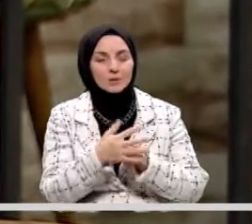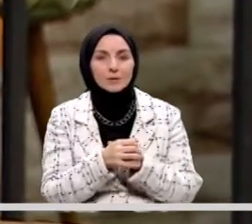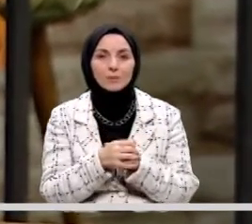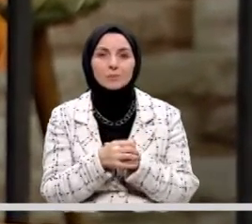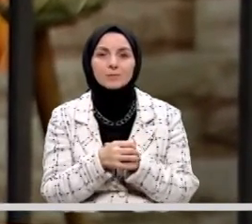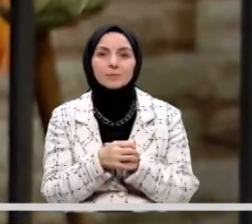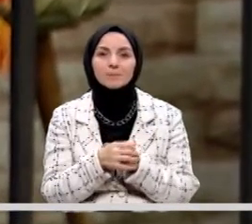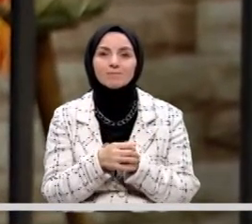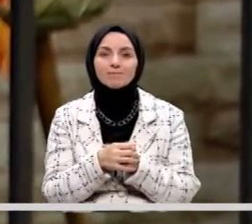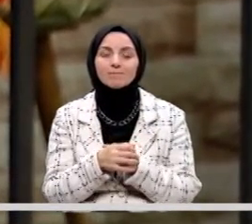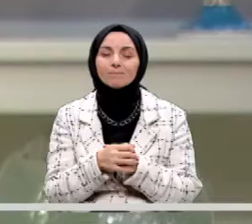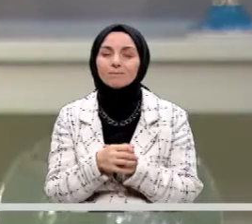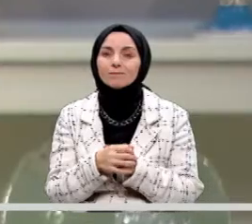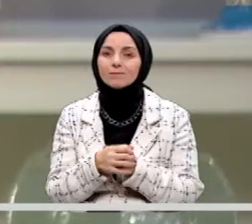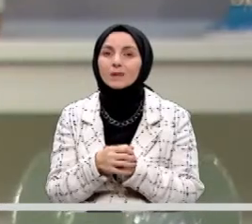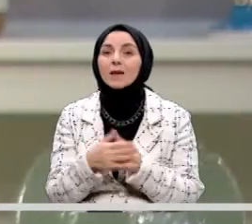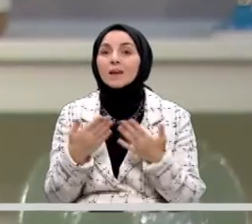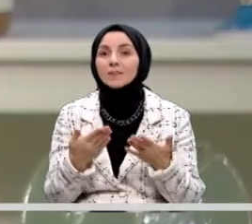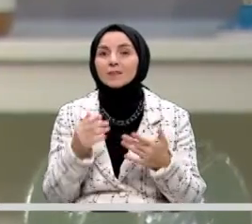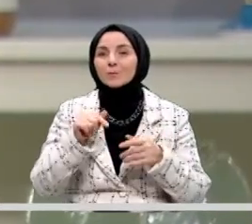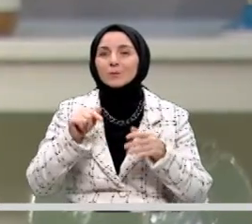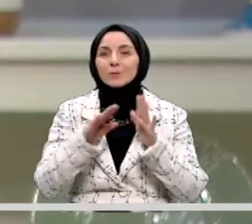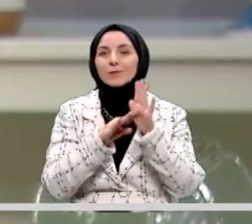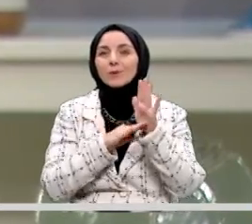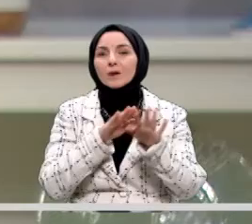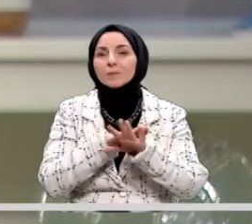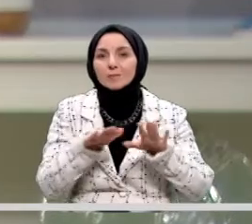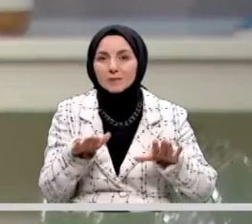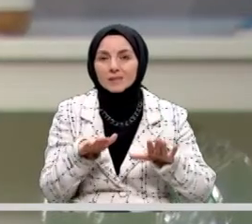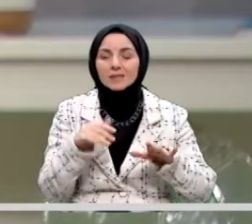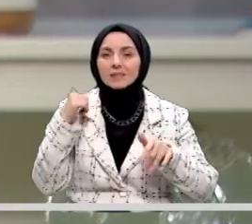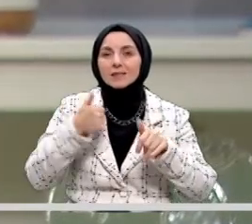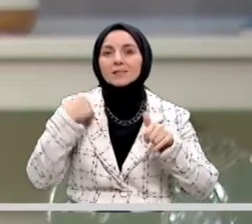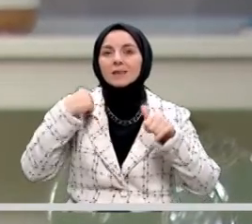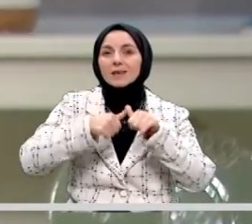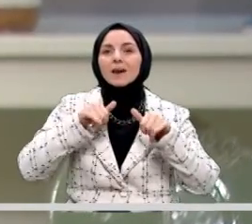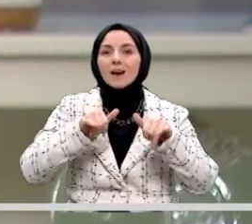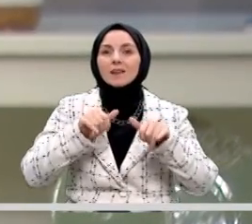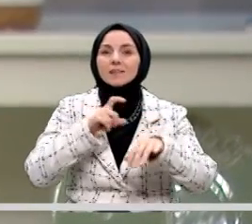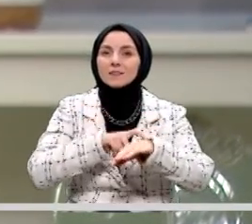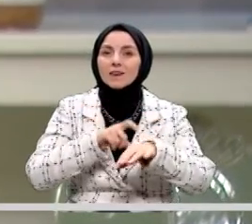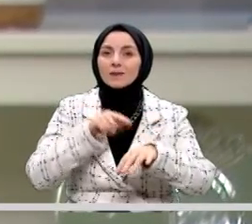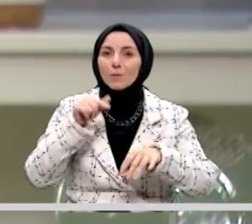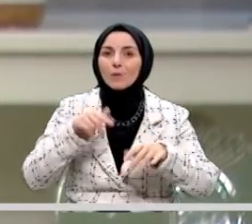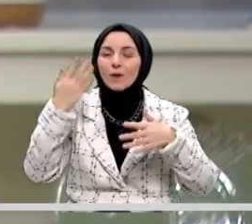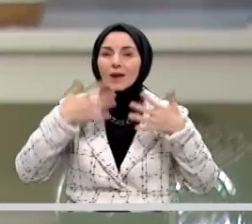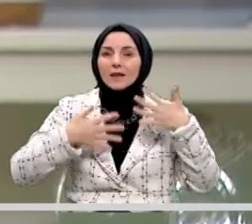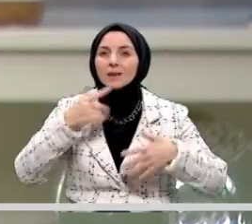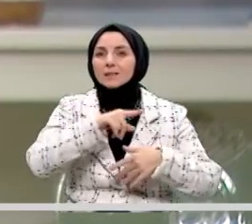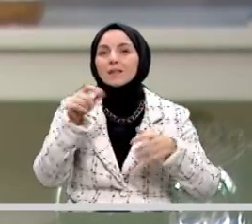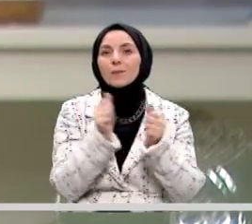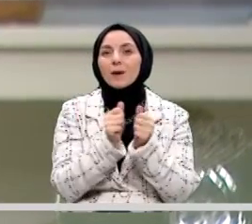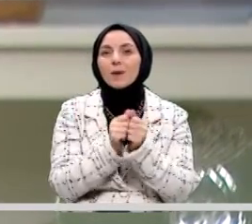iletiyorlar Evet efendim bugünkü yayınımızın da böylece Sonuna Geldik Yarın yine aynı saatte bu ekranda sizlerleyiz Yarın konumuz Peygamber